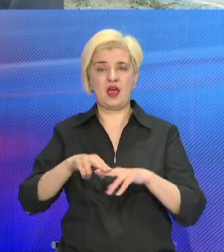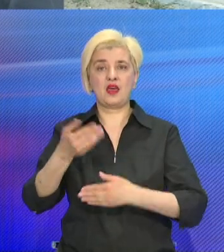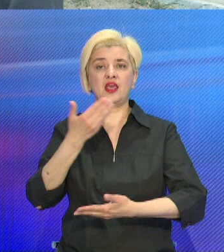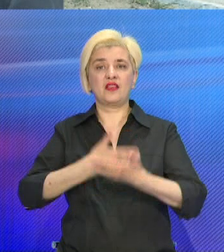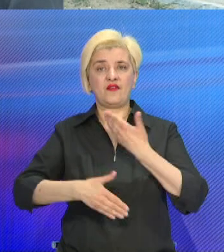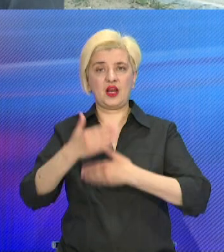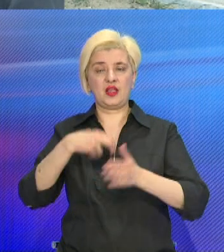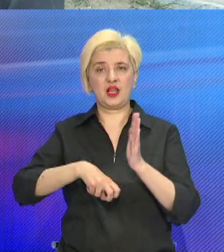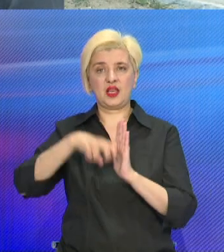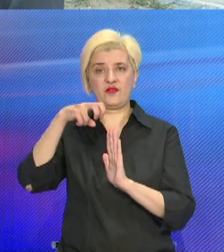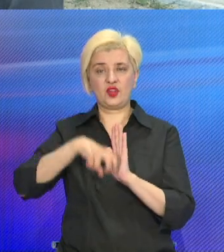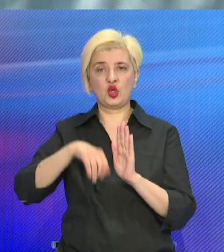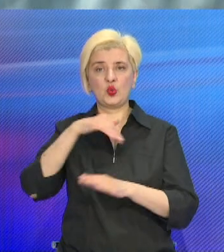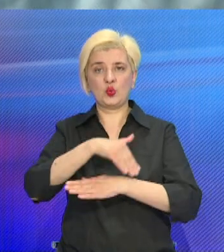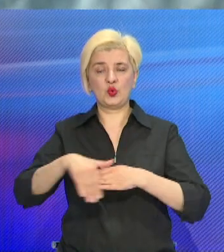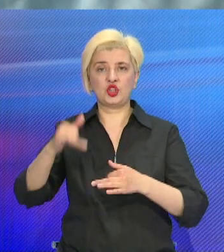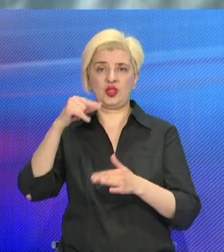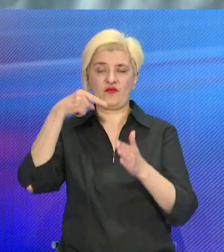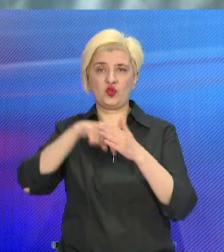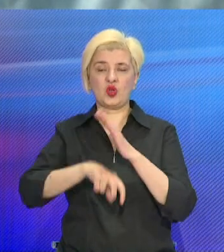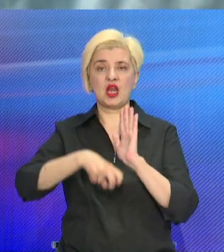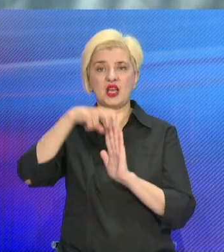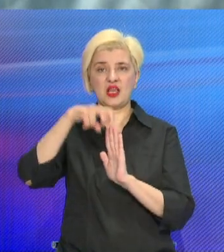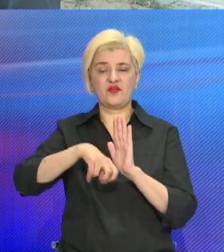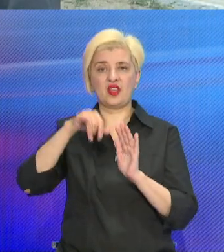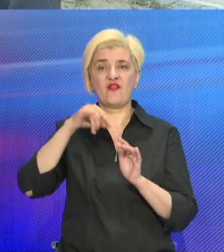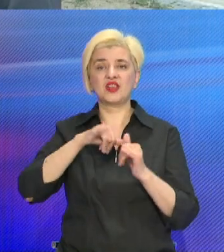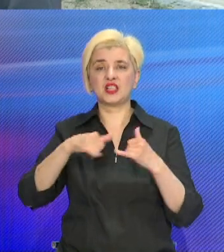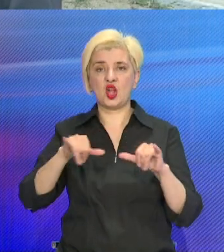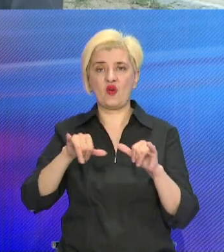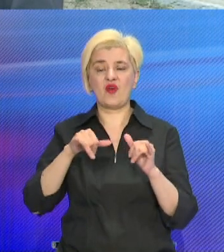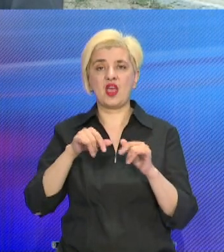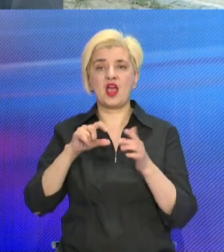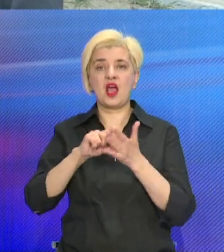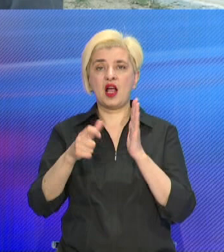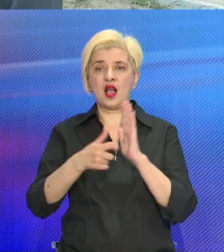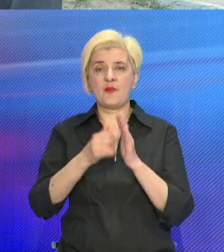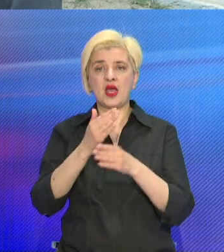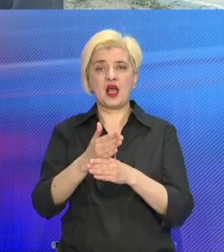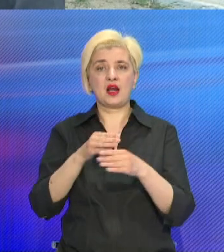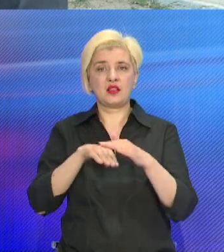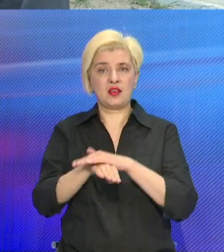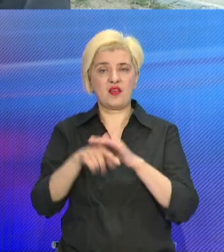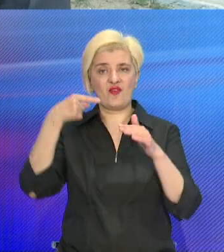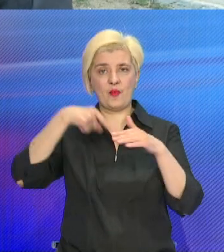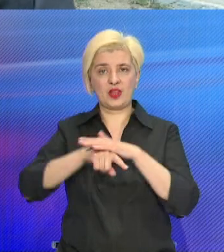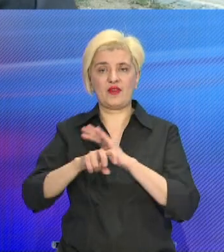уличные и внутри. Лифт в столовой. Камера хранения в подвале. И с подвала поднимается на первый этаж.